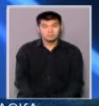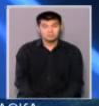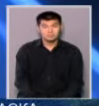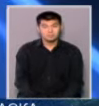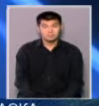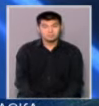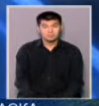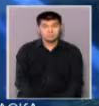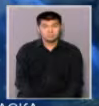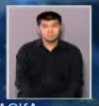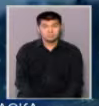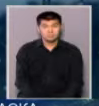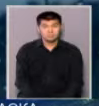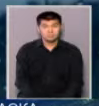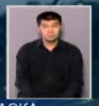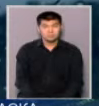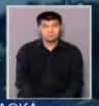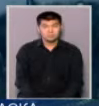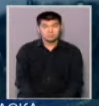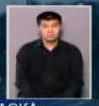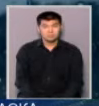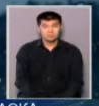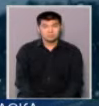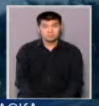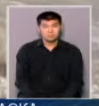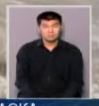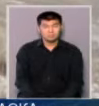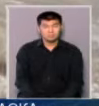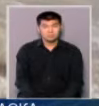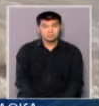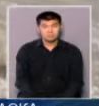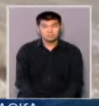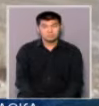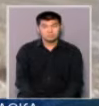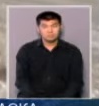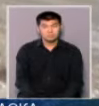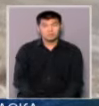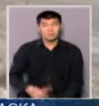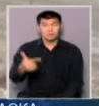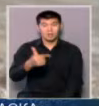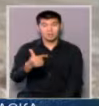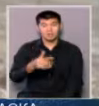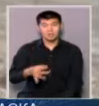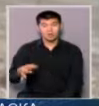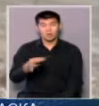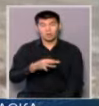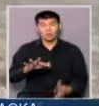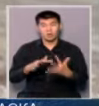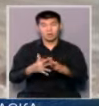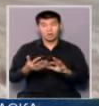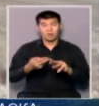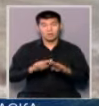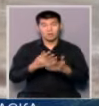келсе, шығасың сен де құрбым құрбасына. Қайғырып досым түгіл. Атырау өлкесінің қай аймағын қарасаң